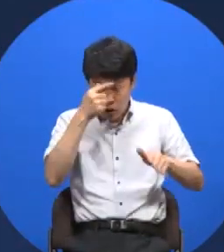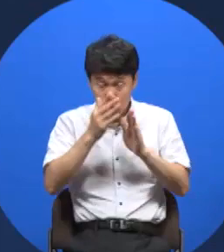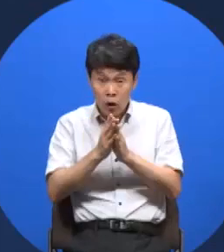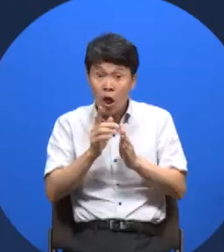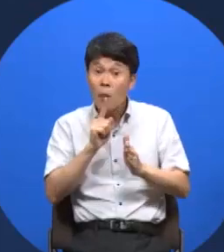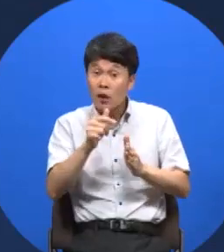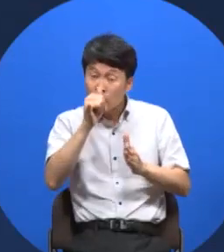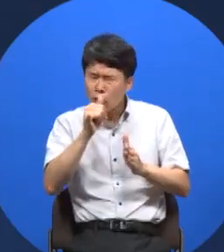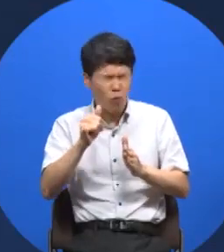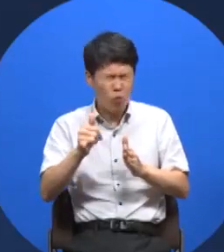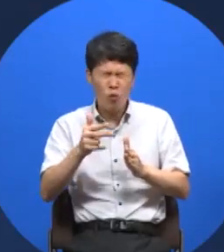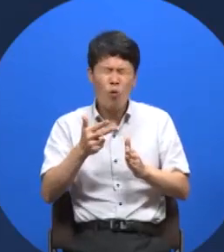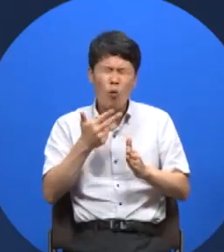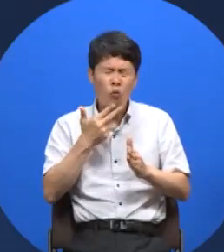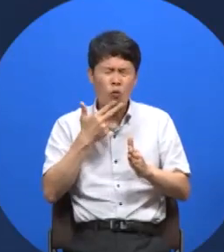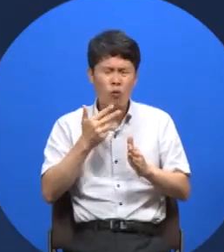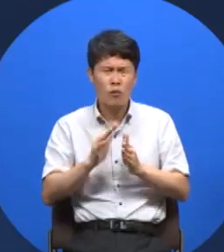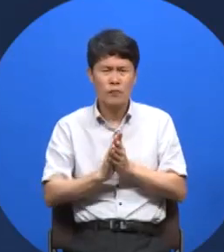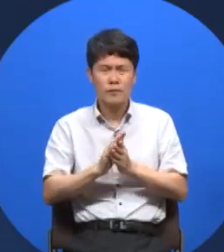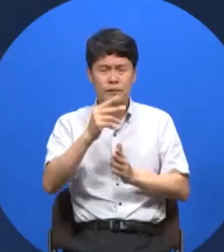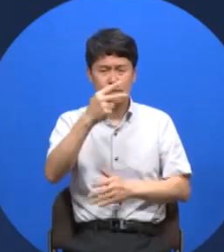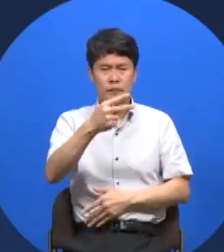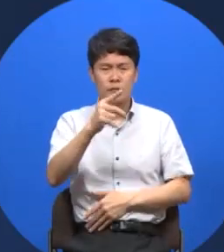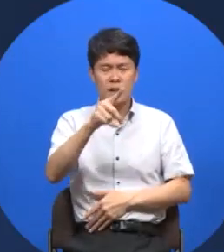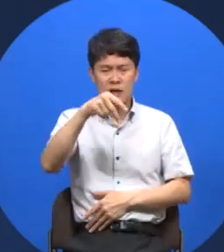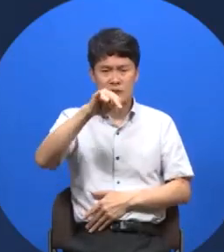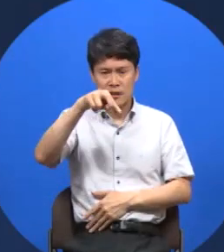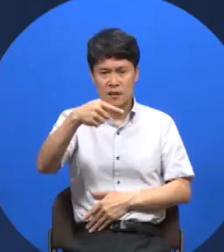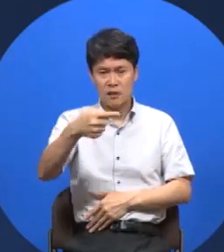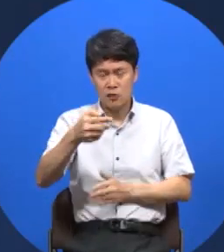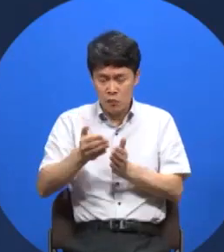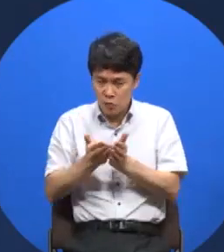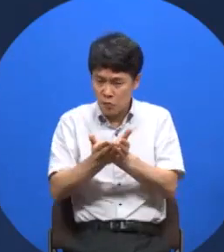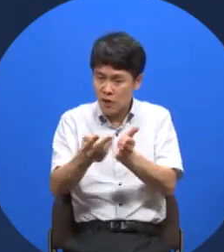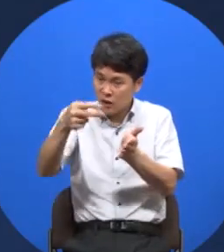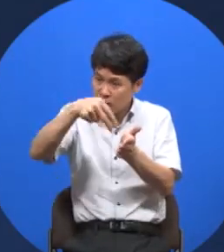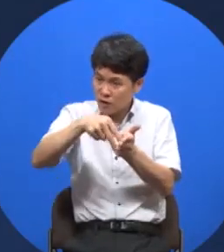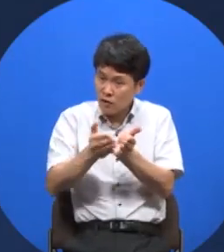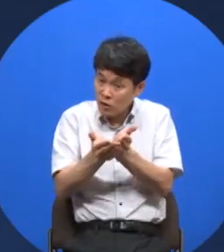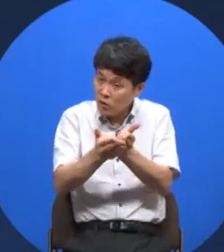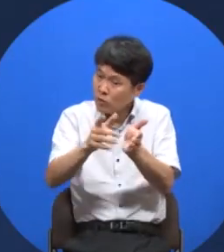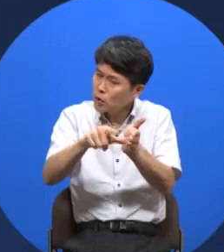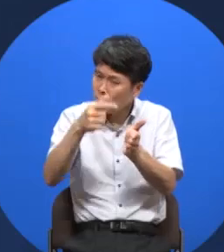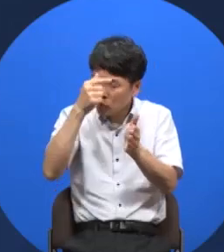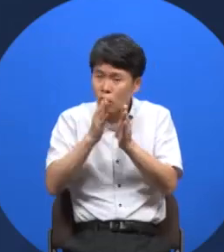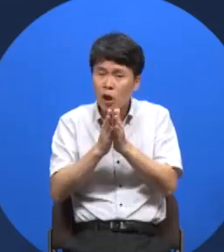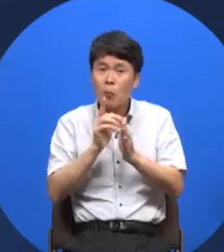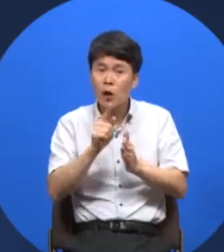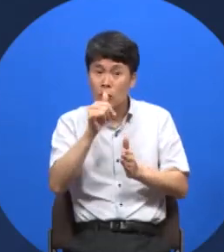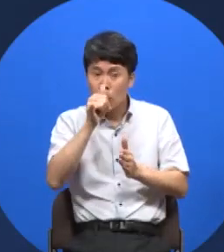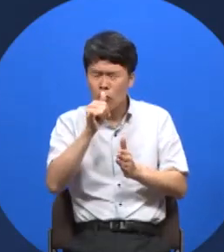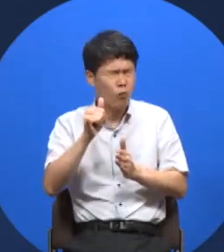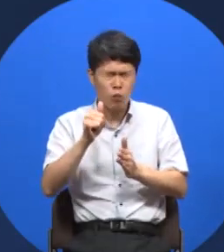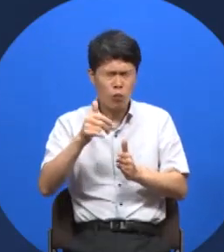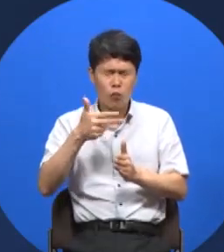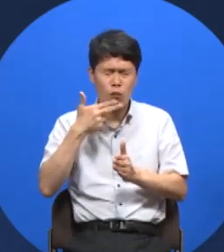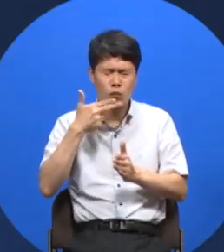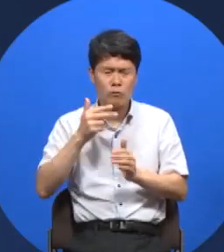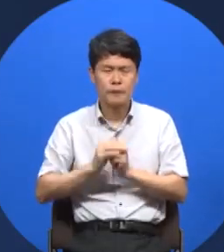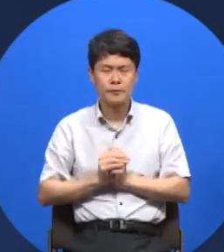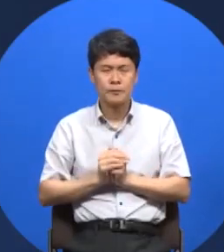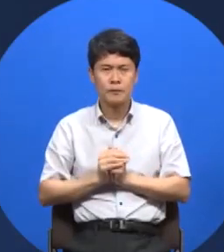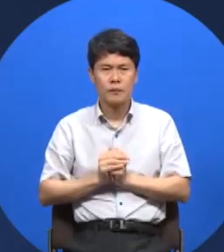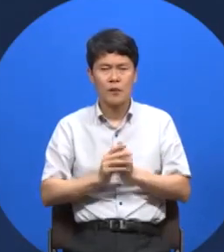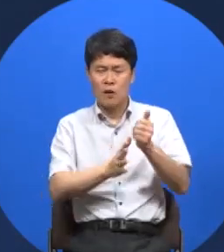없습니다. 다시스의 행 배를 타면서도 기도했다는 말이 없습니다. 그가